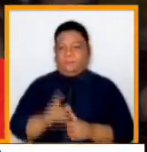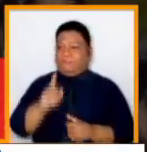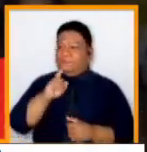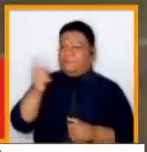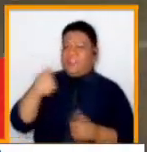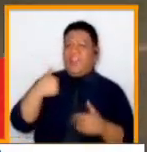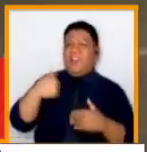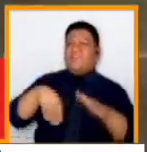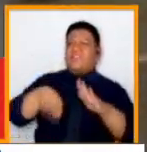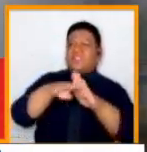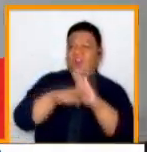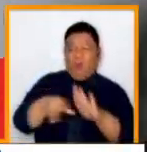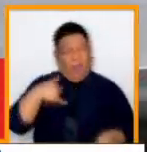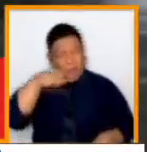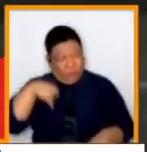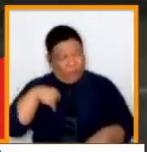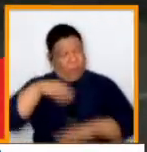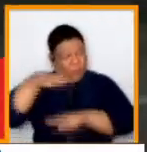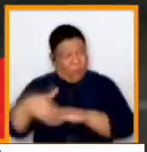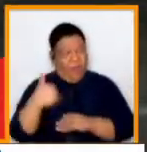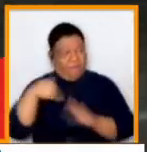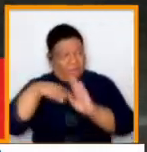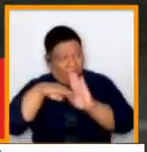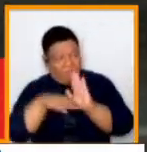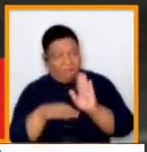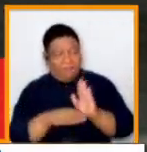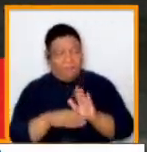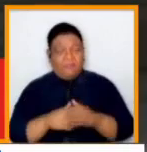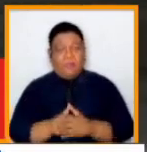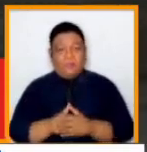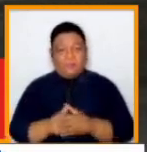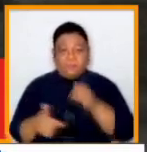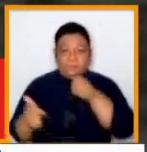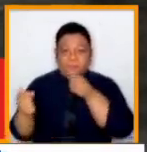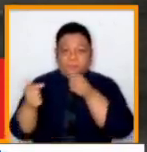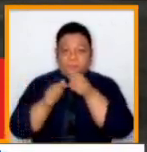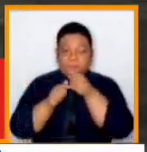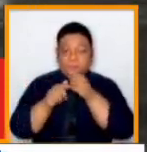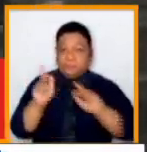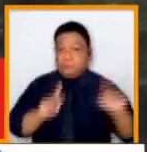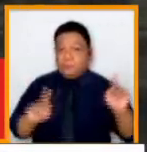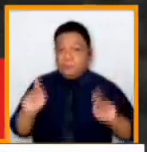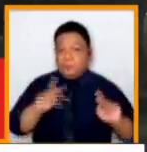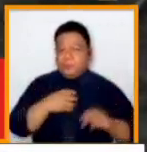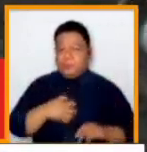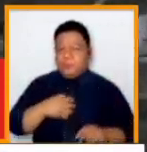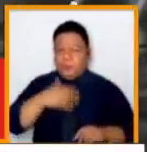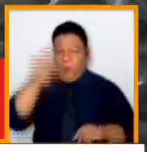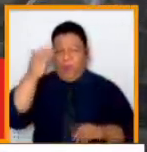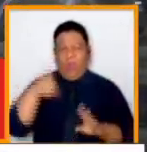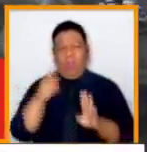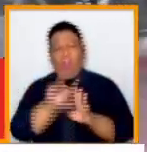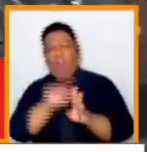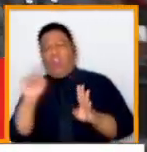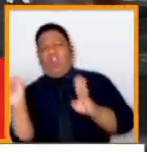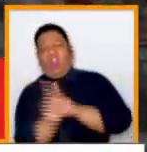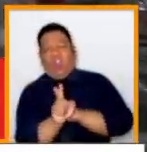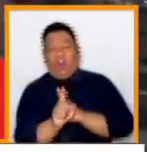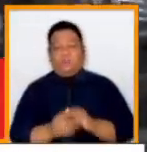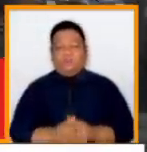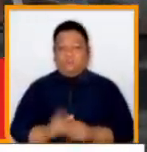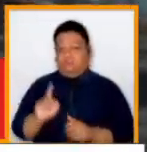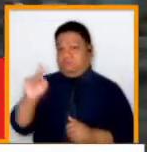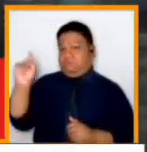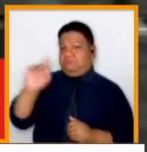dito. May mga nagreklamo rin dahil marami raw sumisingit. Paano naman yung boto namin kung hindi kami